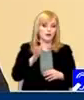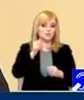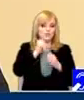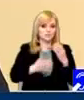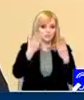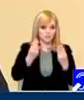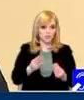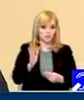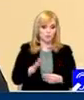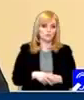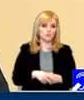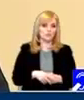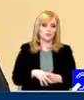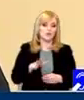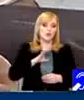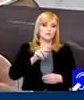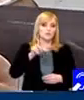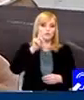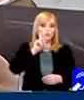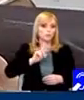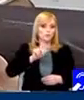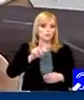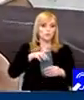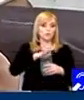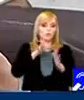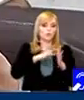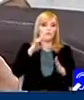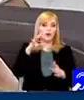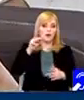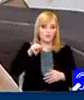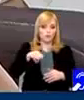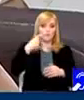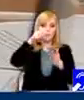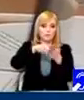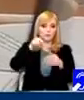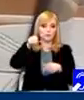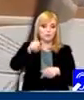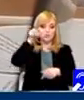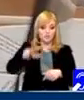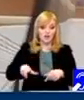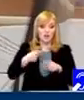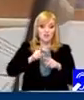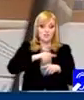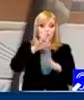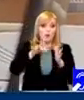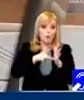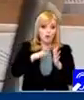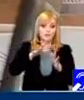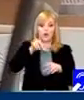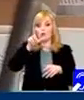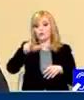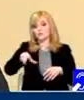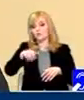zilnic, va fi operată cu aeronave Airbus 319 și 320 și